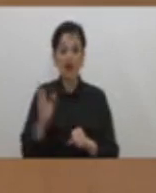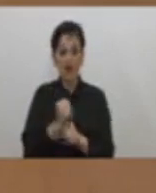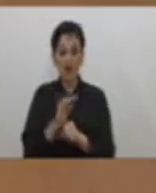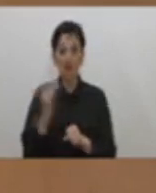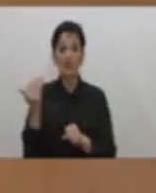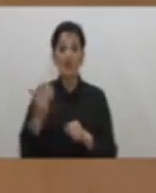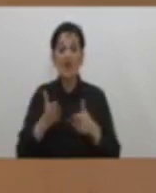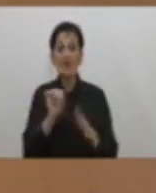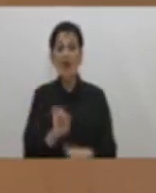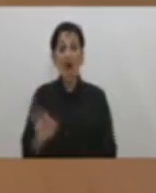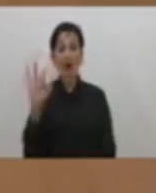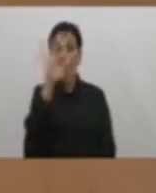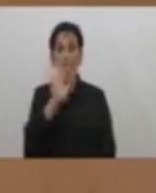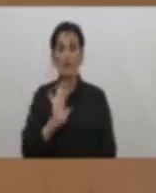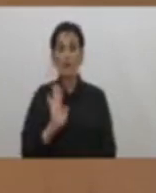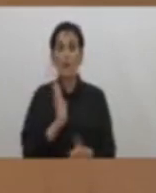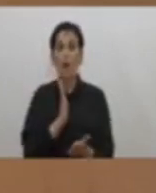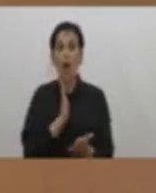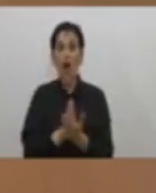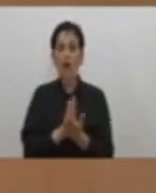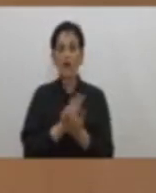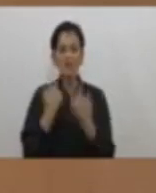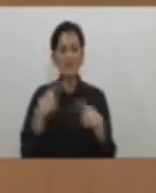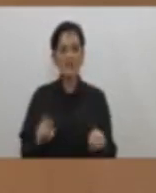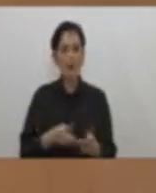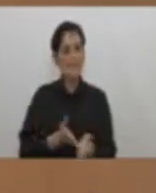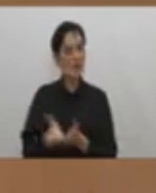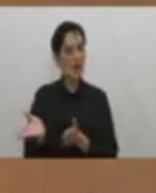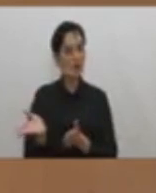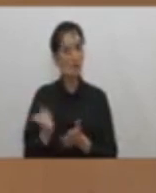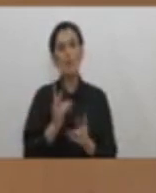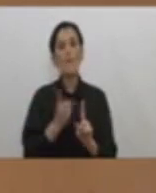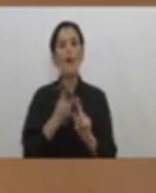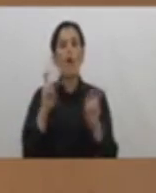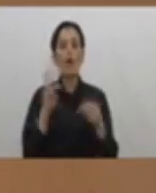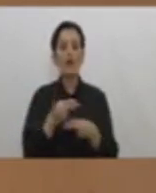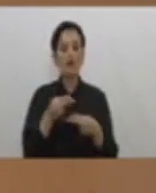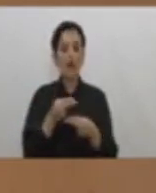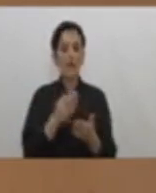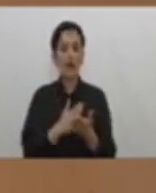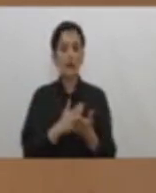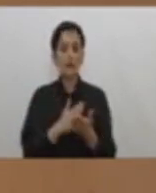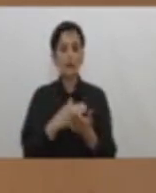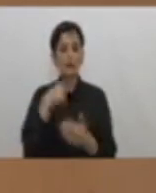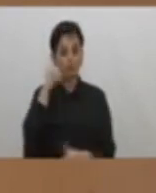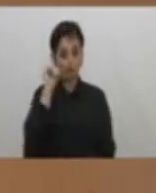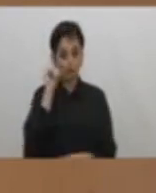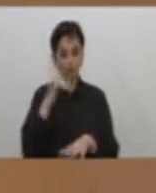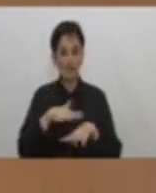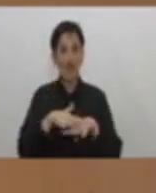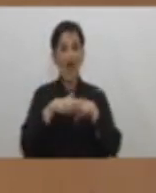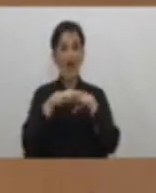არა ევროპული არამედ არის მთლიანად სხვა მიმართულებით მეორე თემა ეს არის გუშინელი აქცია რასაც